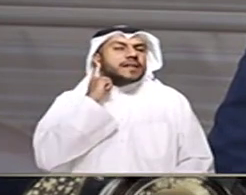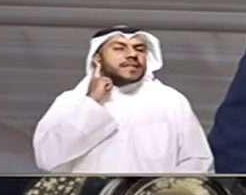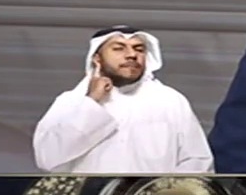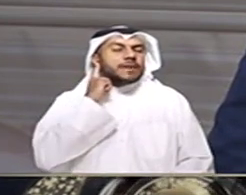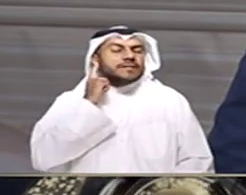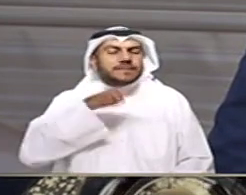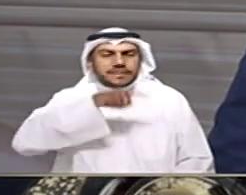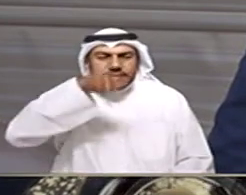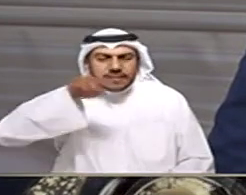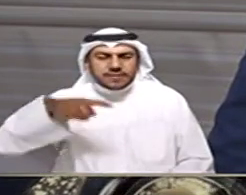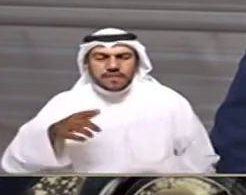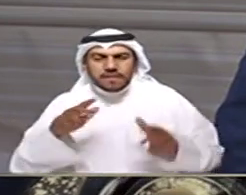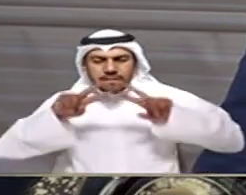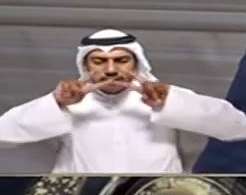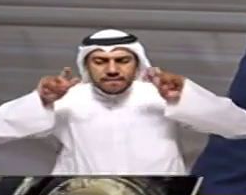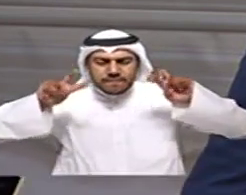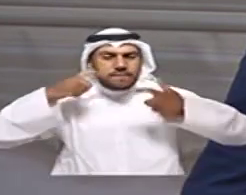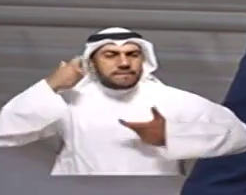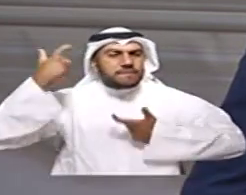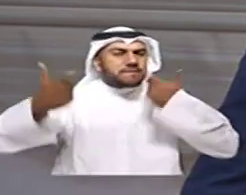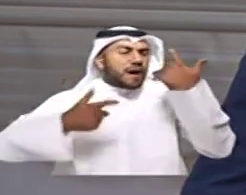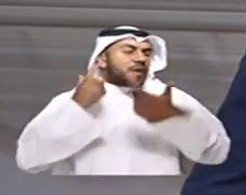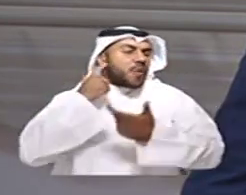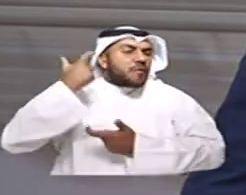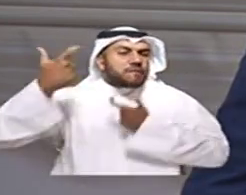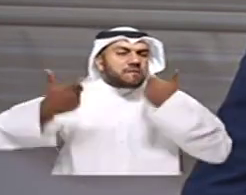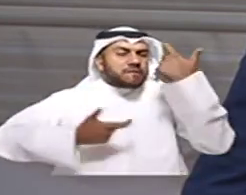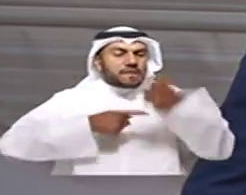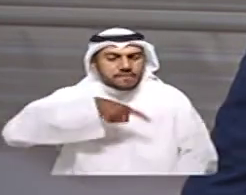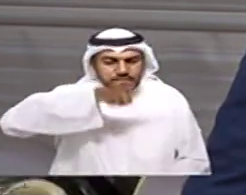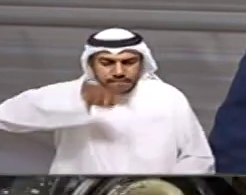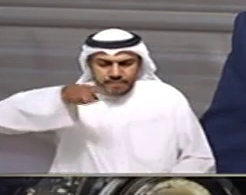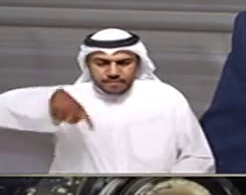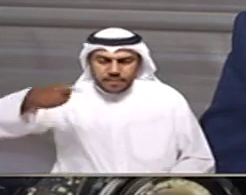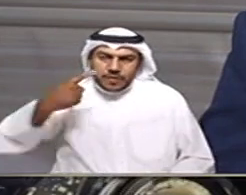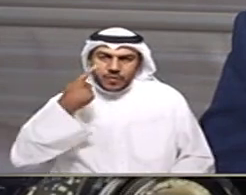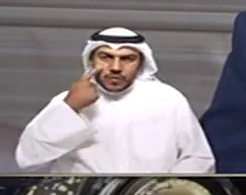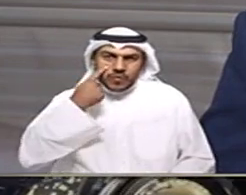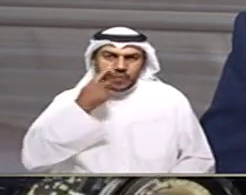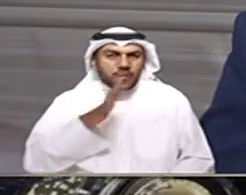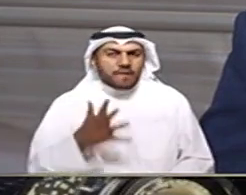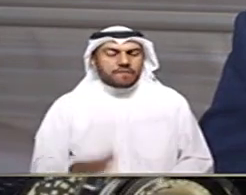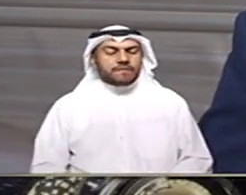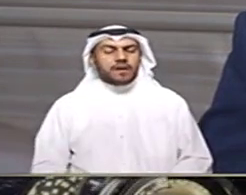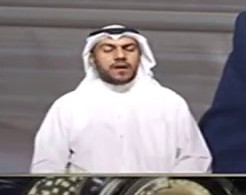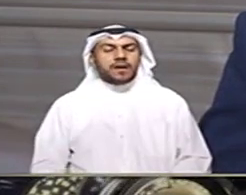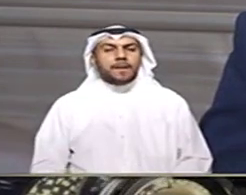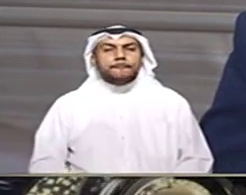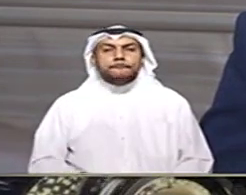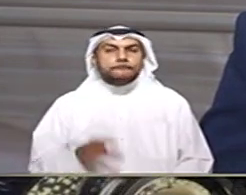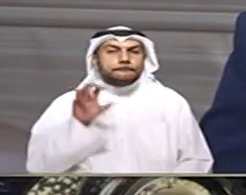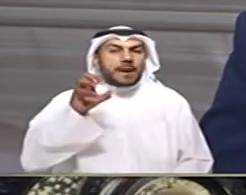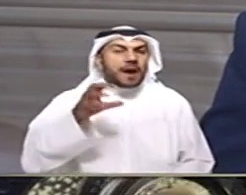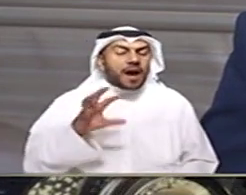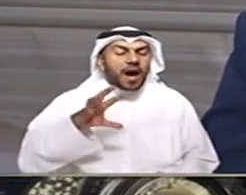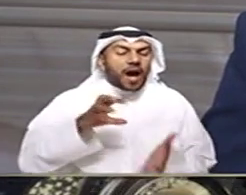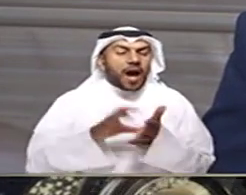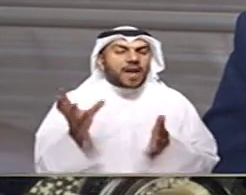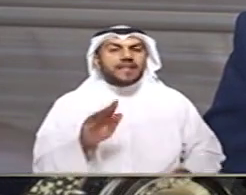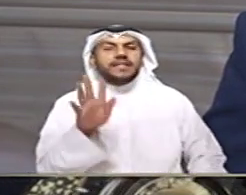المراجعين للحالات وكذلك كوادر الطبية المتواجدة. المركز يستقبل سنويا أكثر